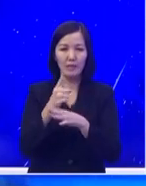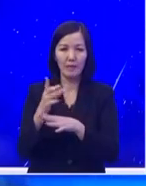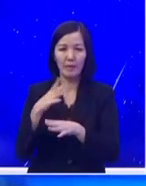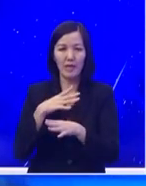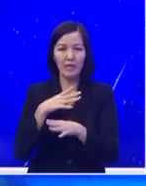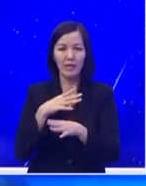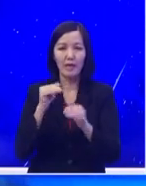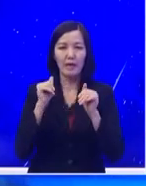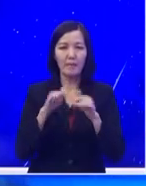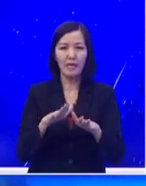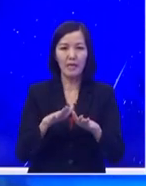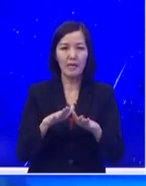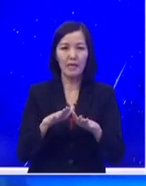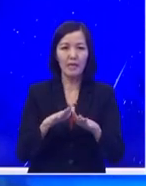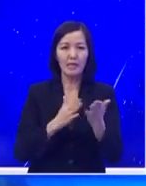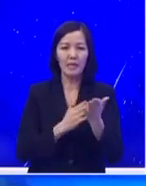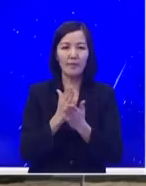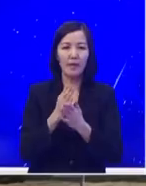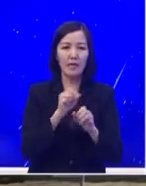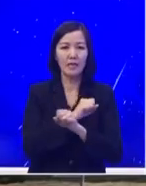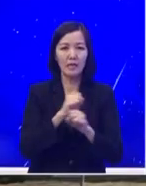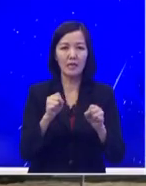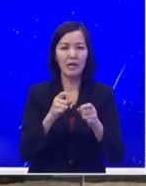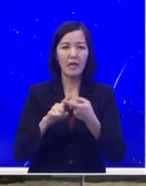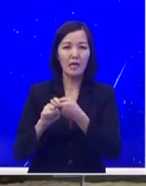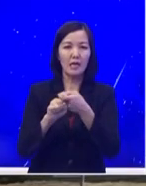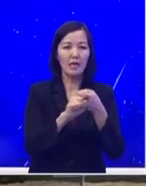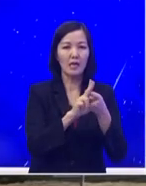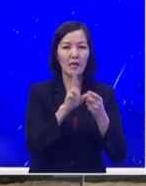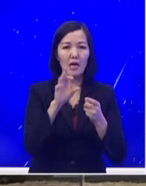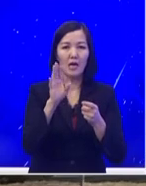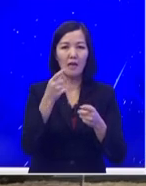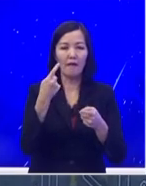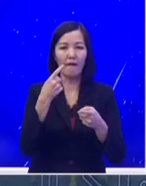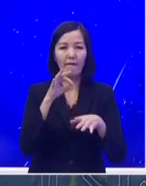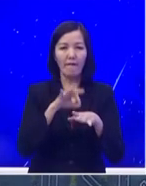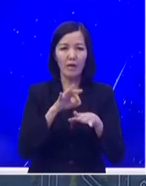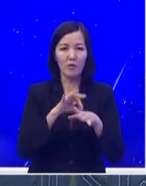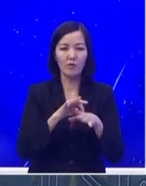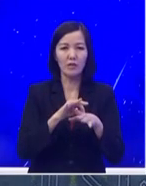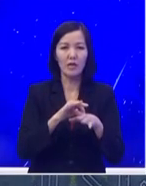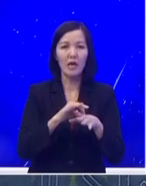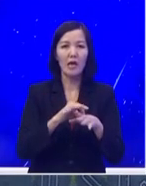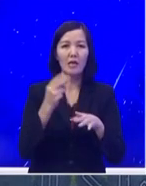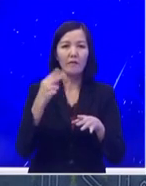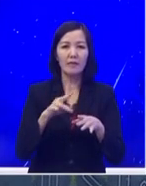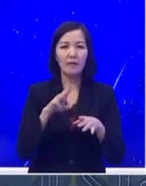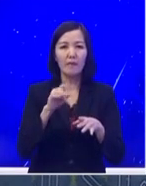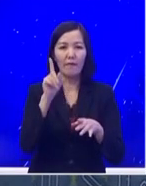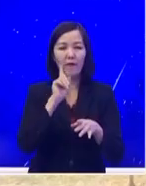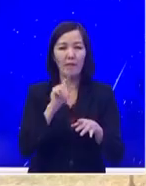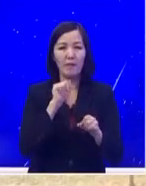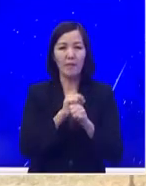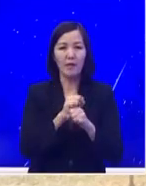Казахстана приняло ряд мер, направленных на недопущение распространения коронавируса в стране. Так, с 20 марта будет временно